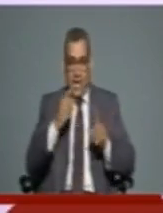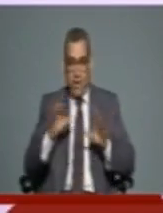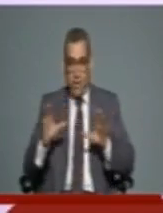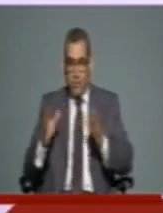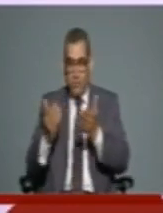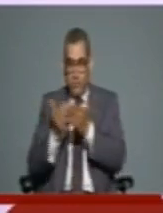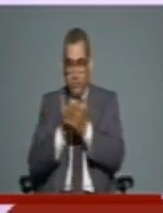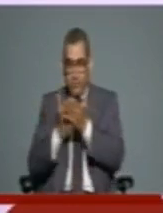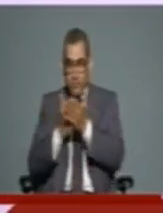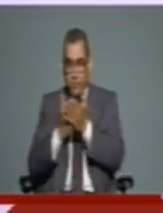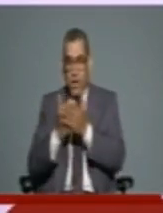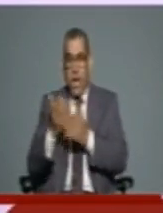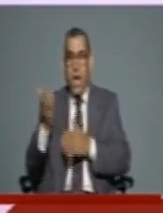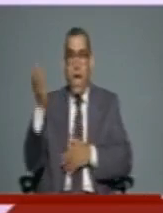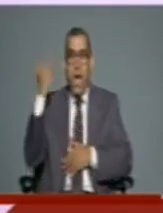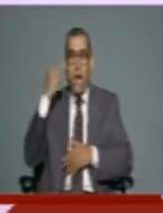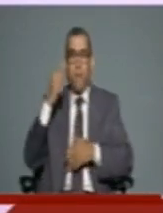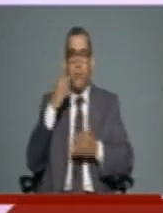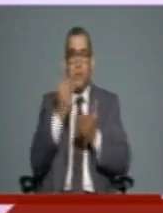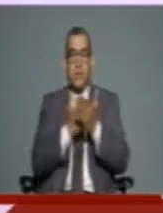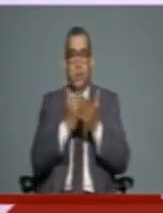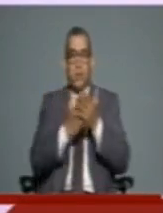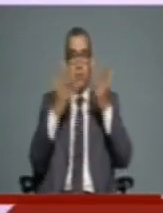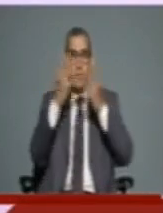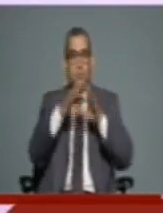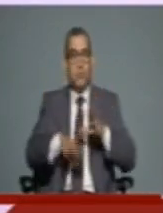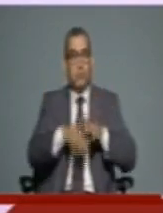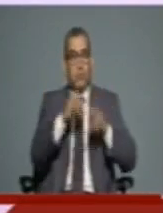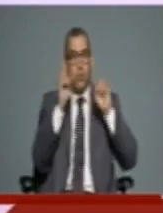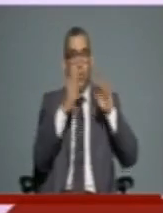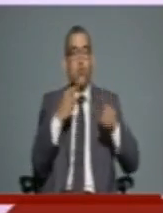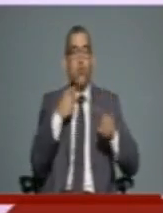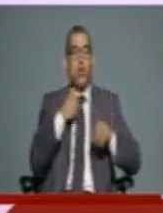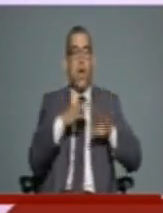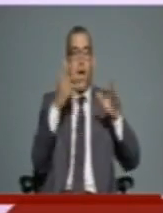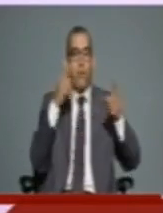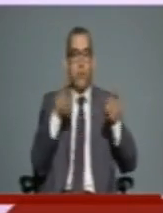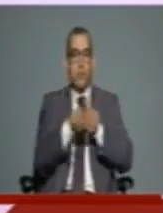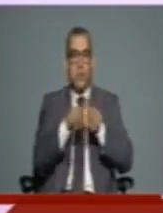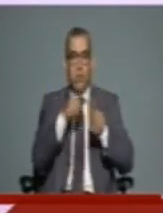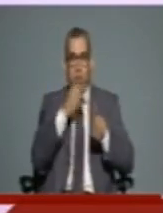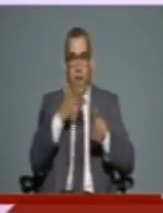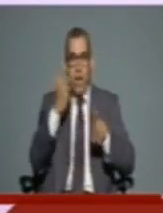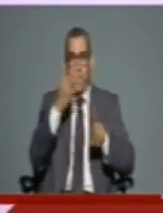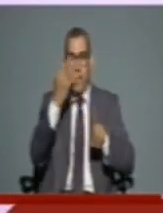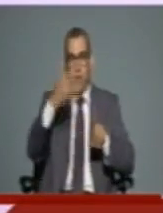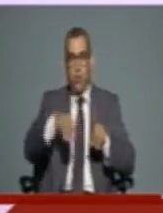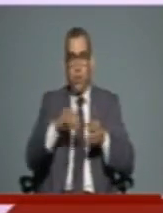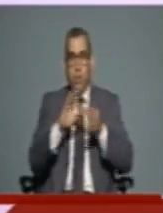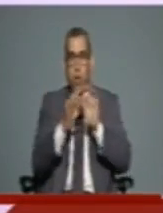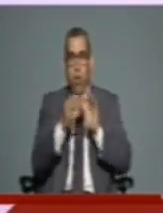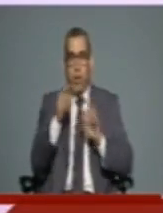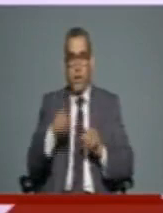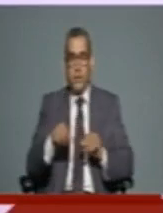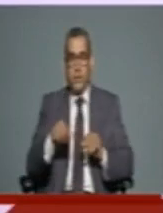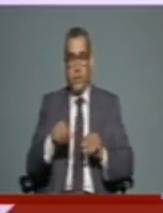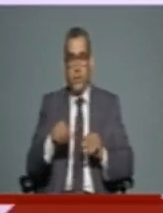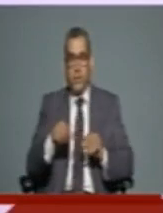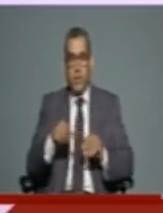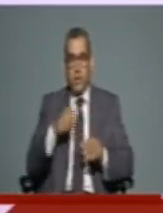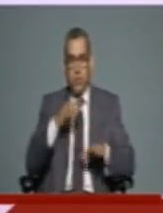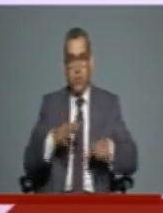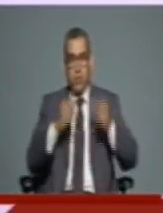قد كافة الاستثمارات حتى هذه اللحظة في 3.5 مليون ساعة تخزينية